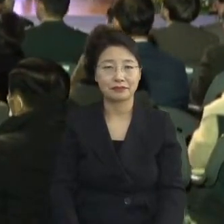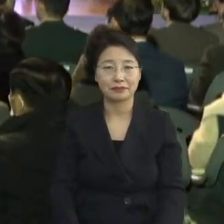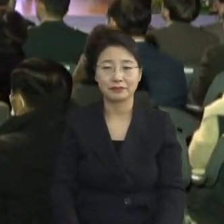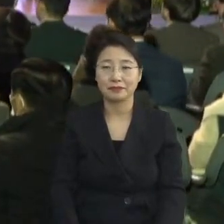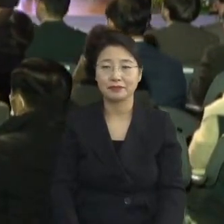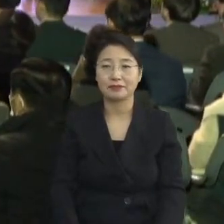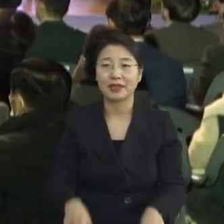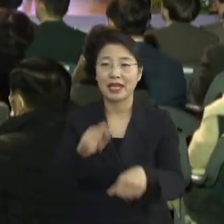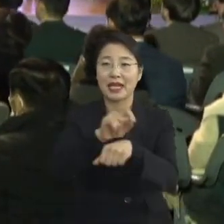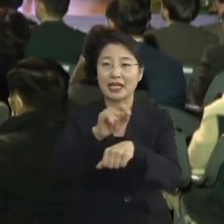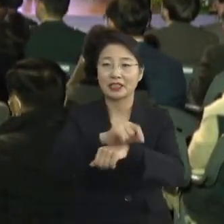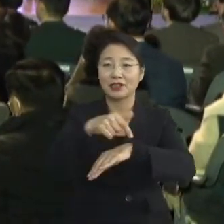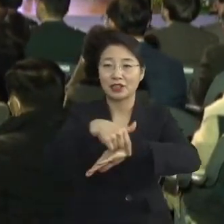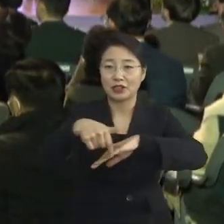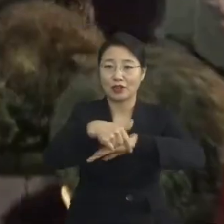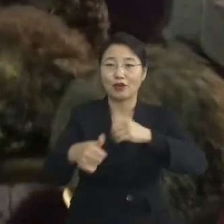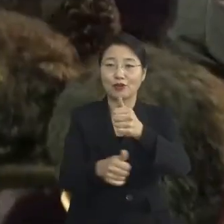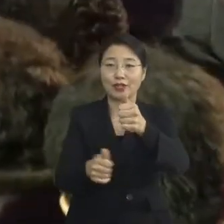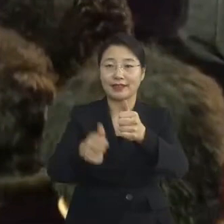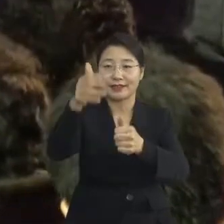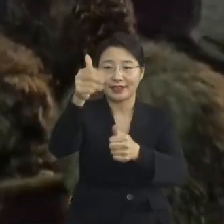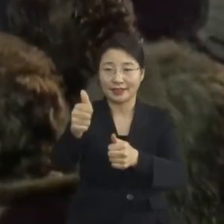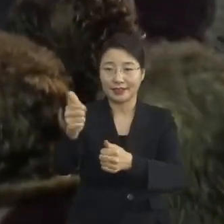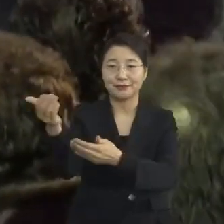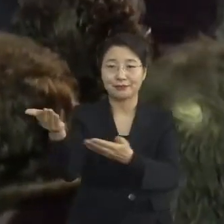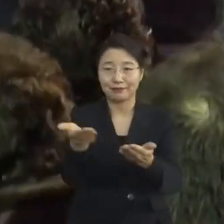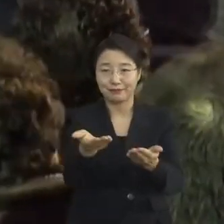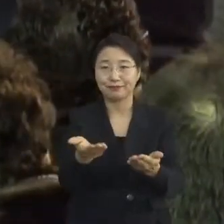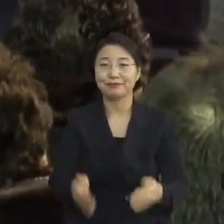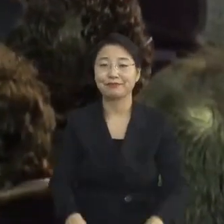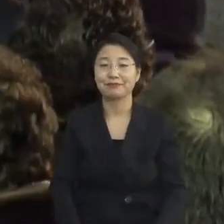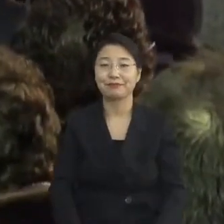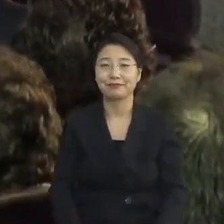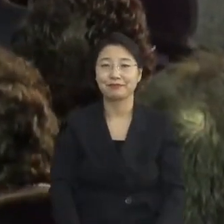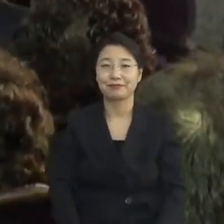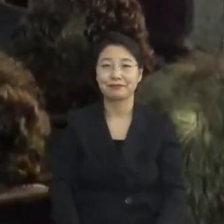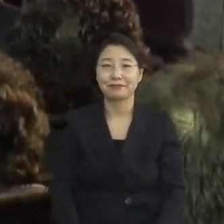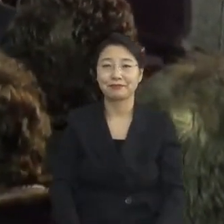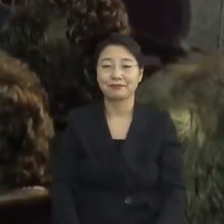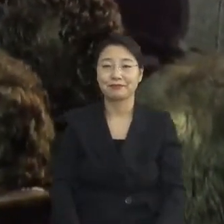손세영 행정기획위원장님 참석하셨습니다.